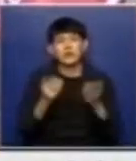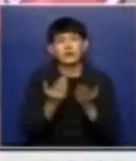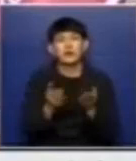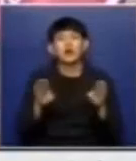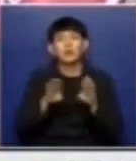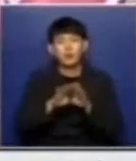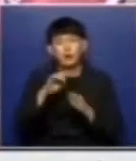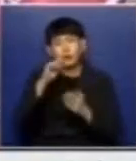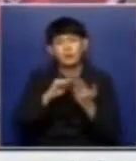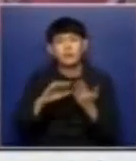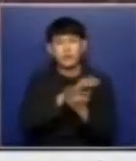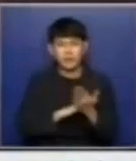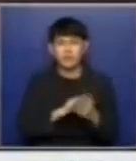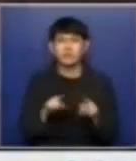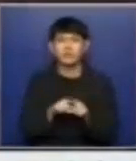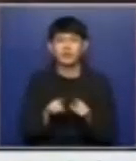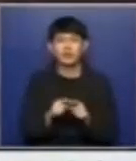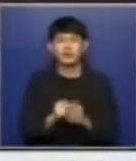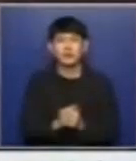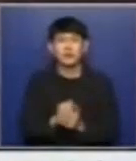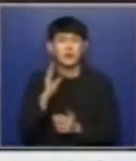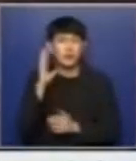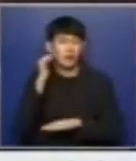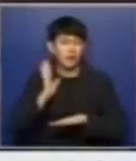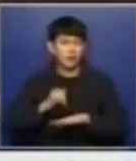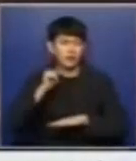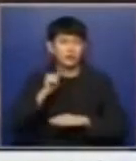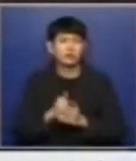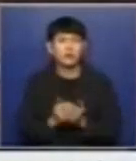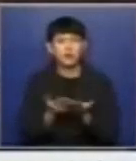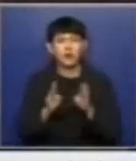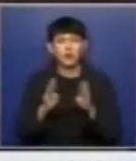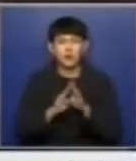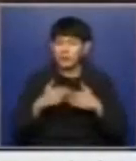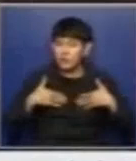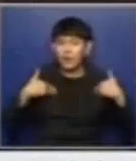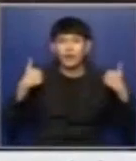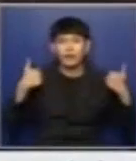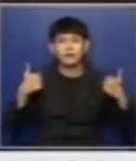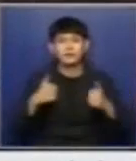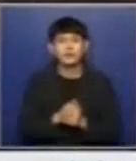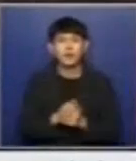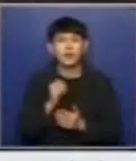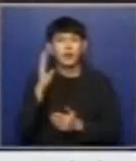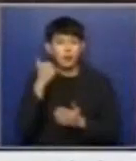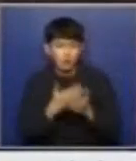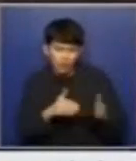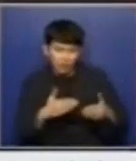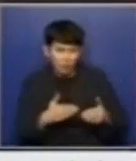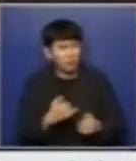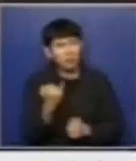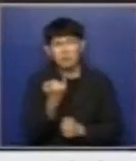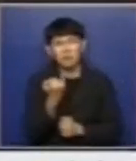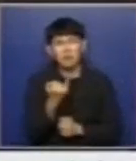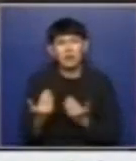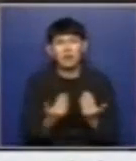อบครัวหนึ่งในประเทศไทยถ้าพ่อเก่งครอบครัวนั้นก็สบายถ้าพ่อหาตังค์ไม่เก่ง